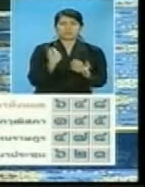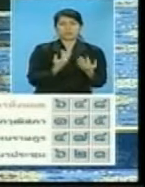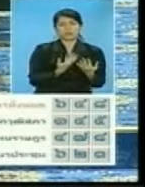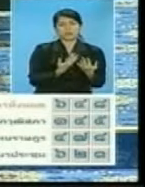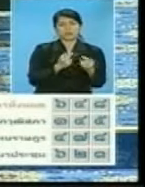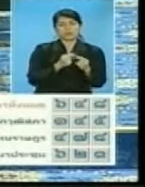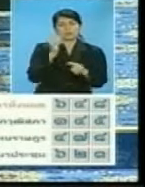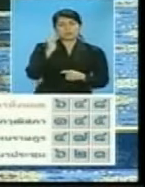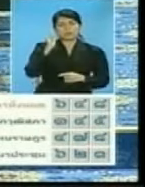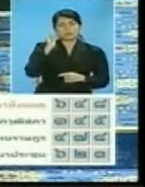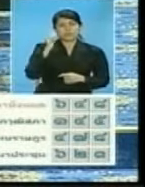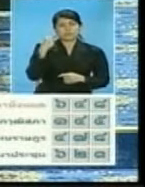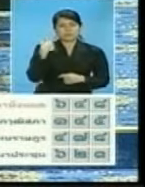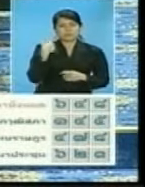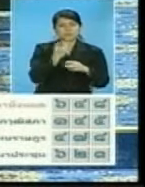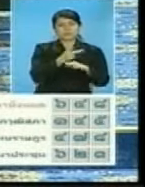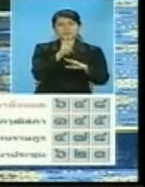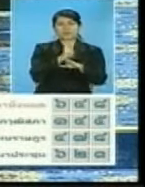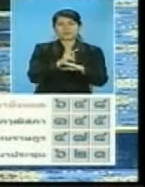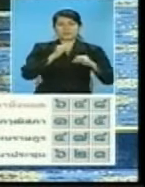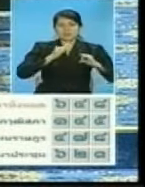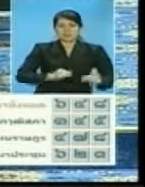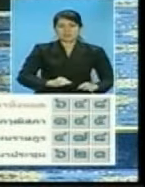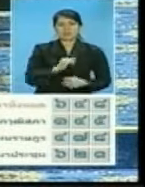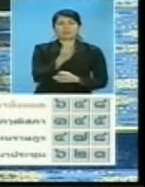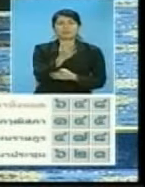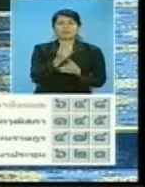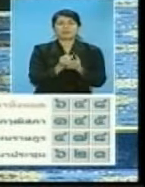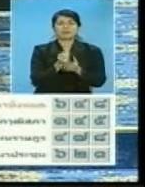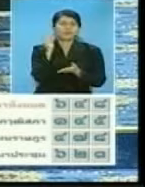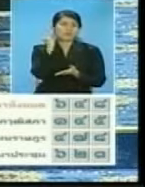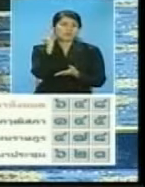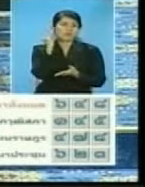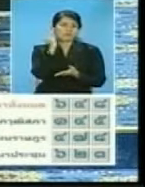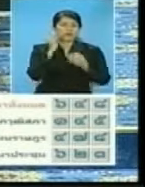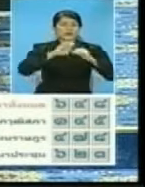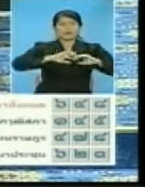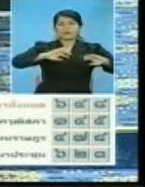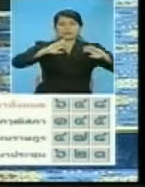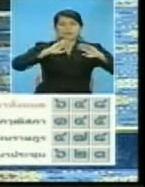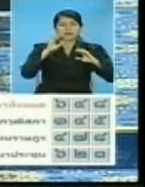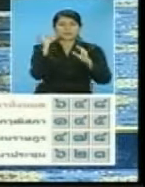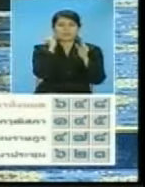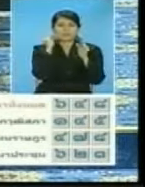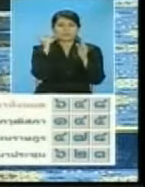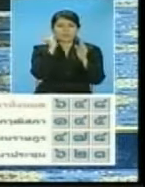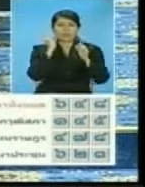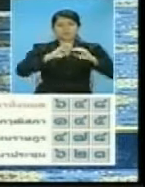ท่านประธานก็ไม่ตัดสินใจสักทีฟังแต่ฝ่ายรัฐบาลฟังแต่ฝ่ายรัฐบาลอยู่อย่างนี้ครับ